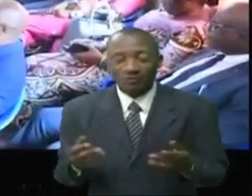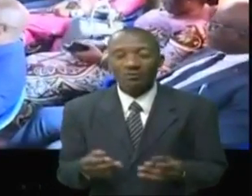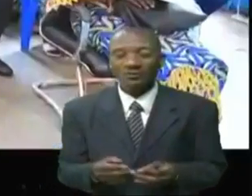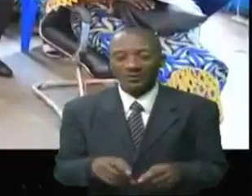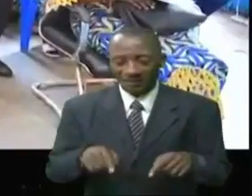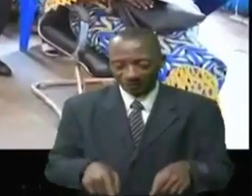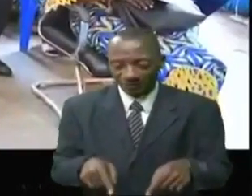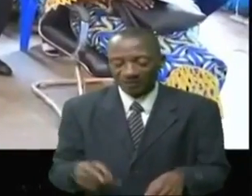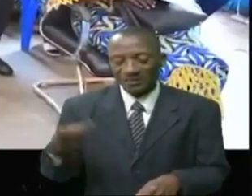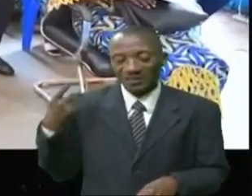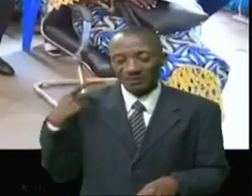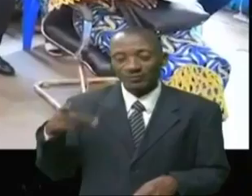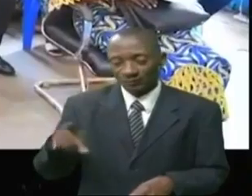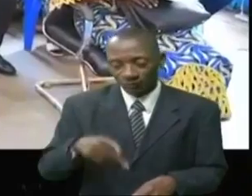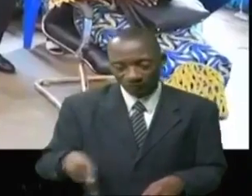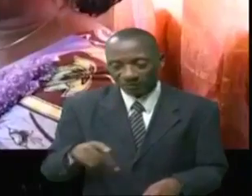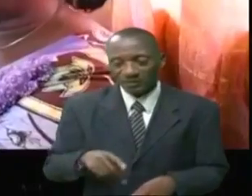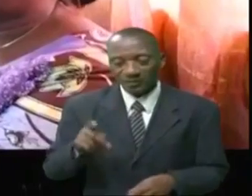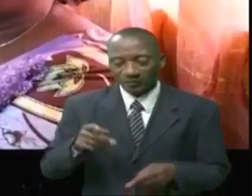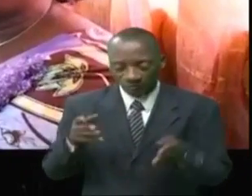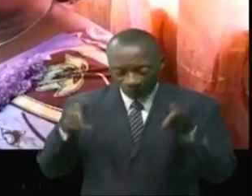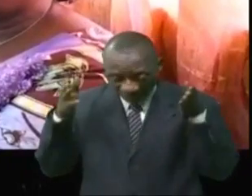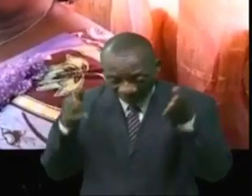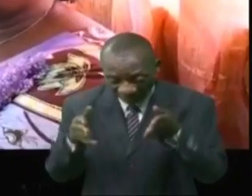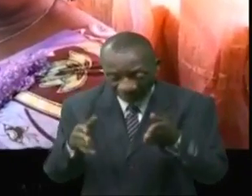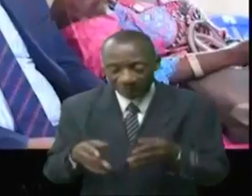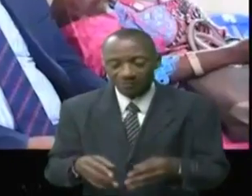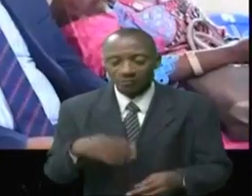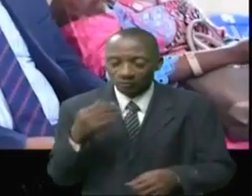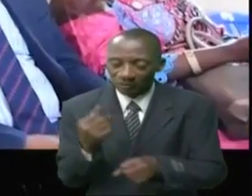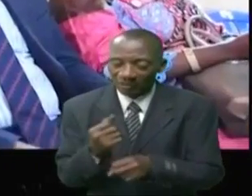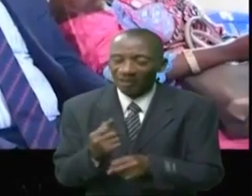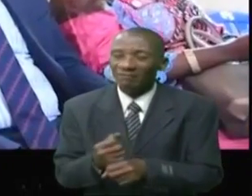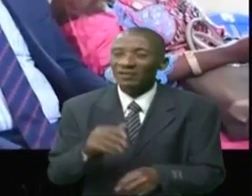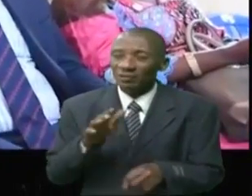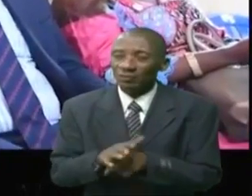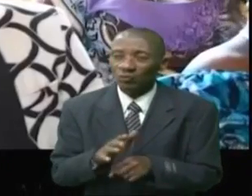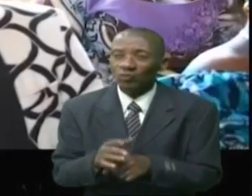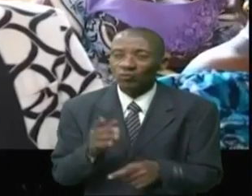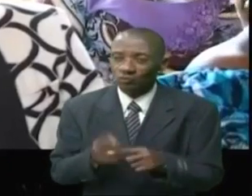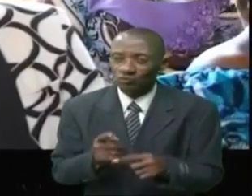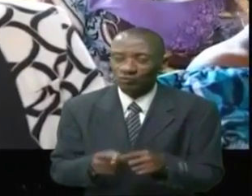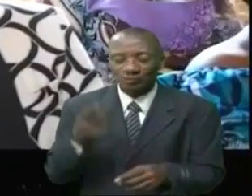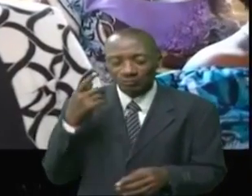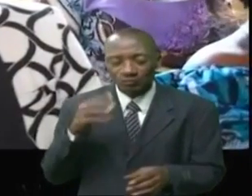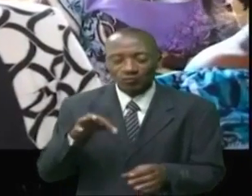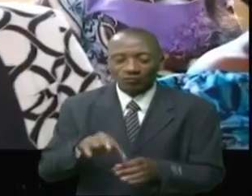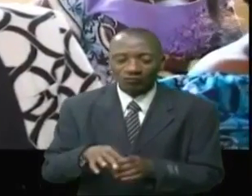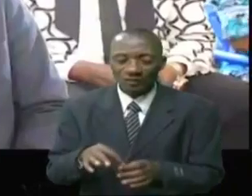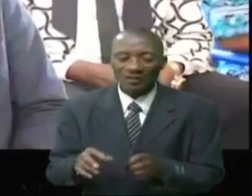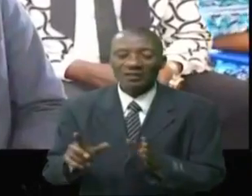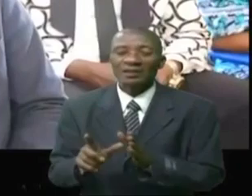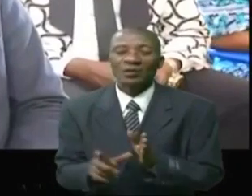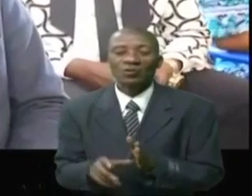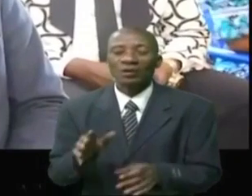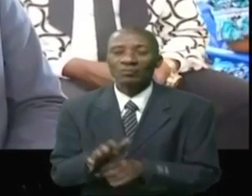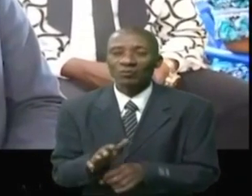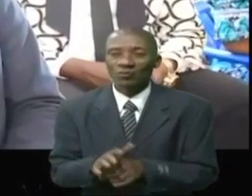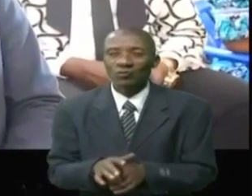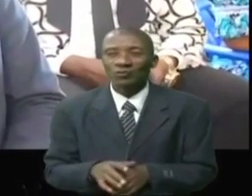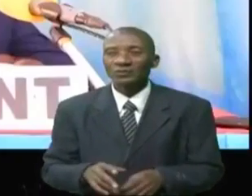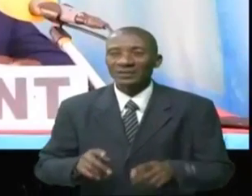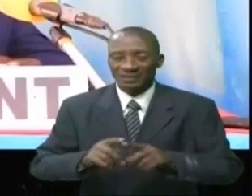aussi l'exécutif provincial à déposer dans le délai requis par la Constitution le projet d'édit budgétaire pour